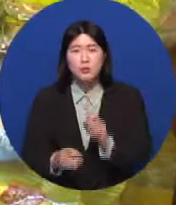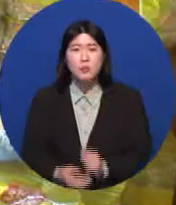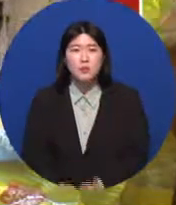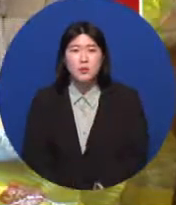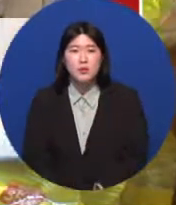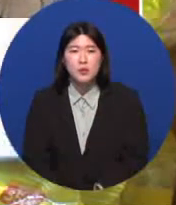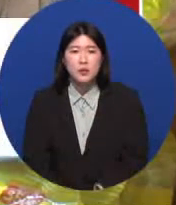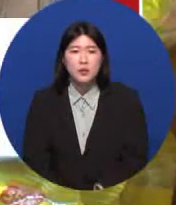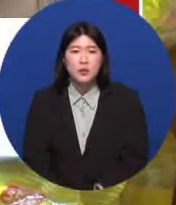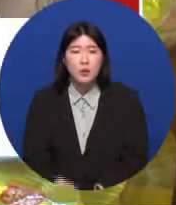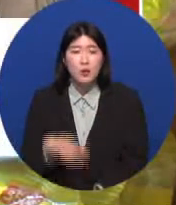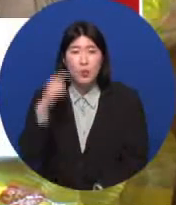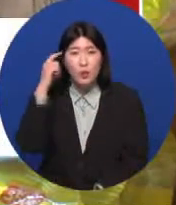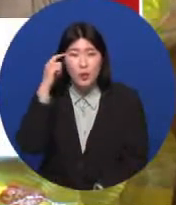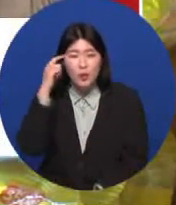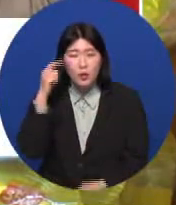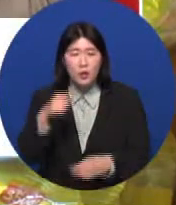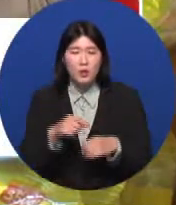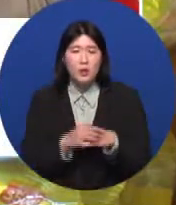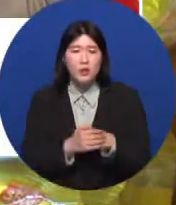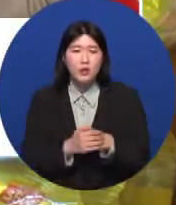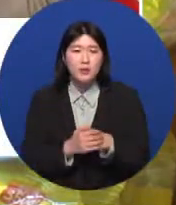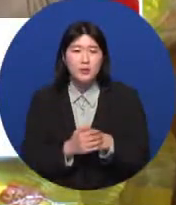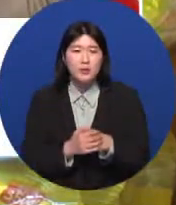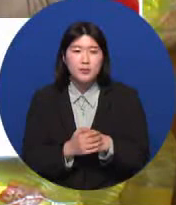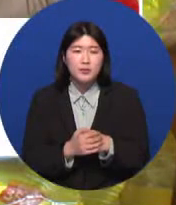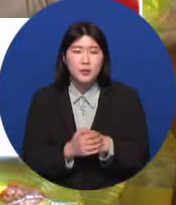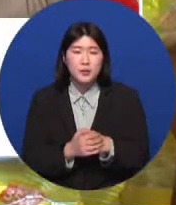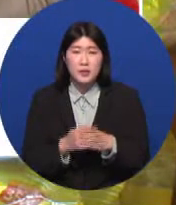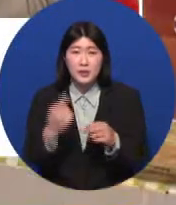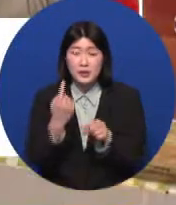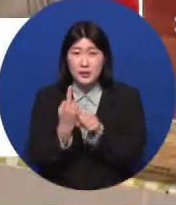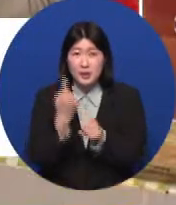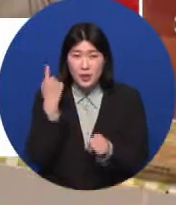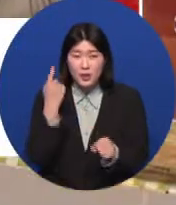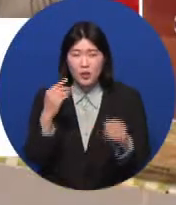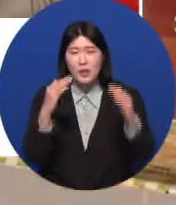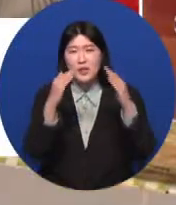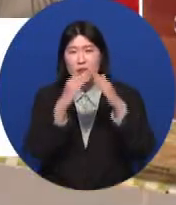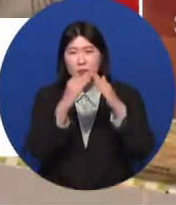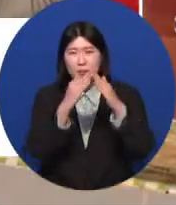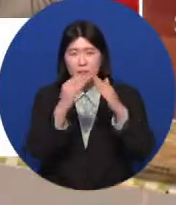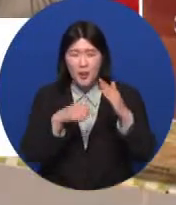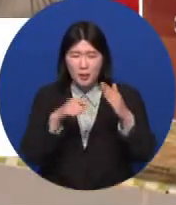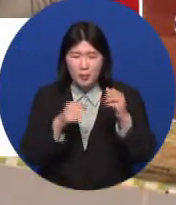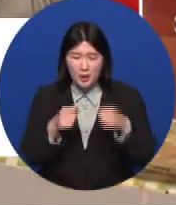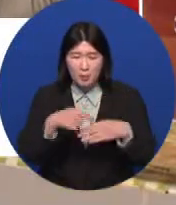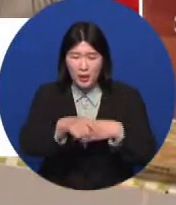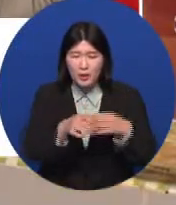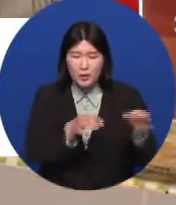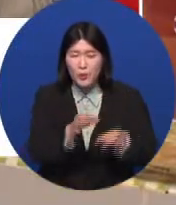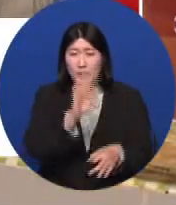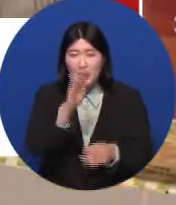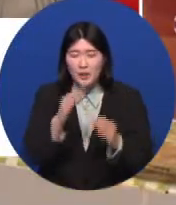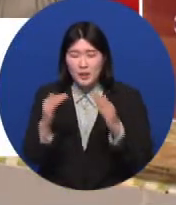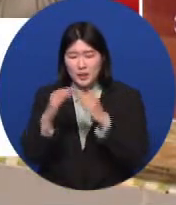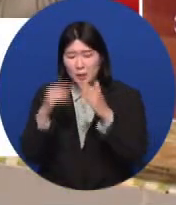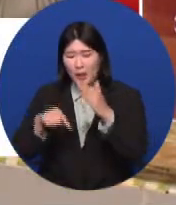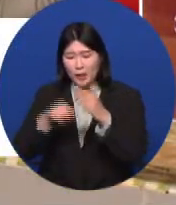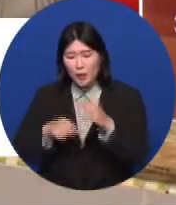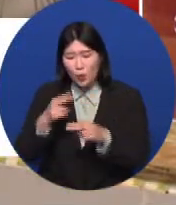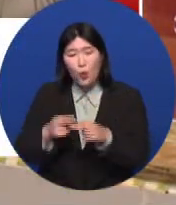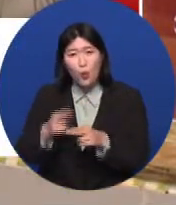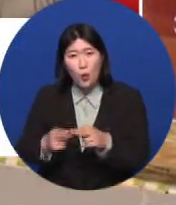싼 물 바이아 채소 료가 많이 올랐는데요 또 특성을 바탕 경우에는 지난해 공급 감소와 그다음